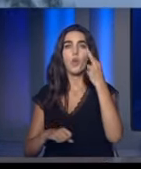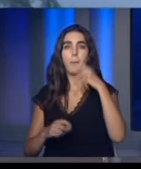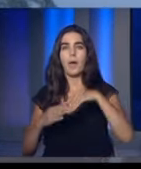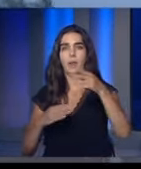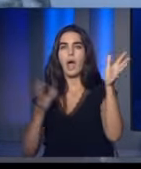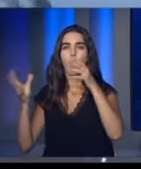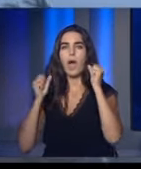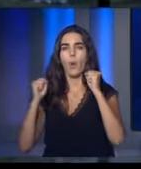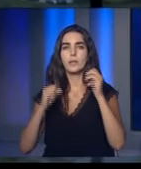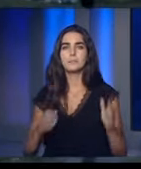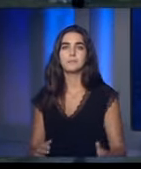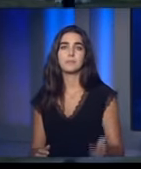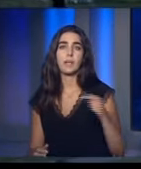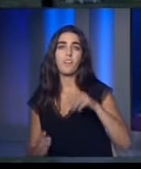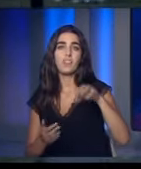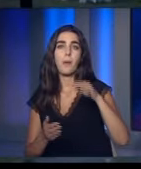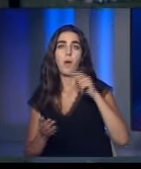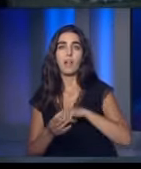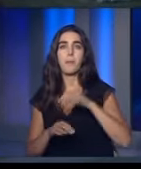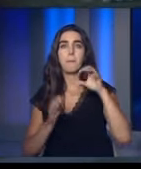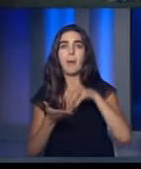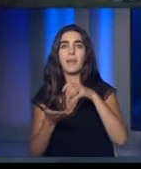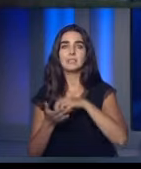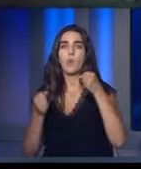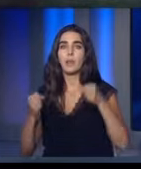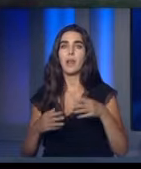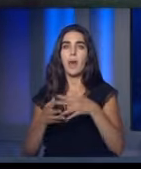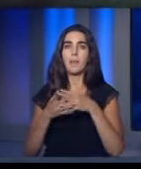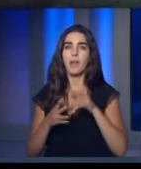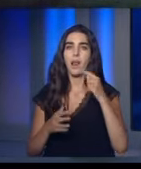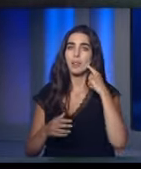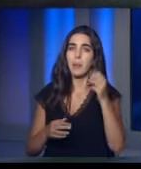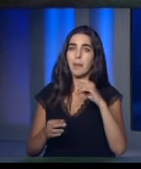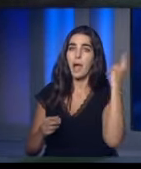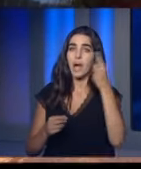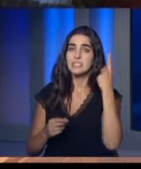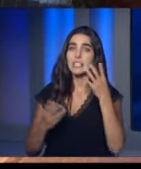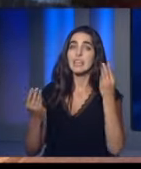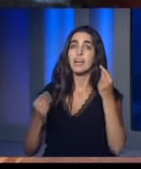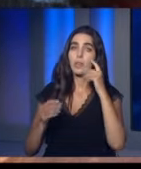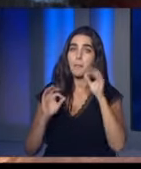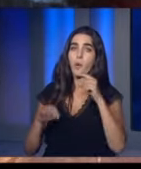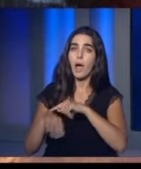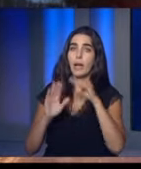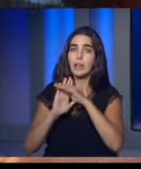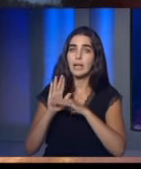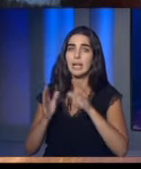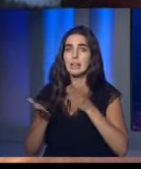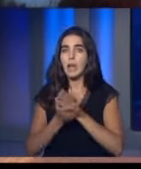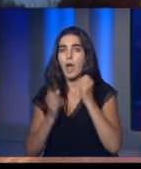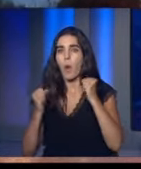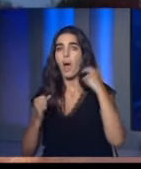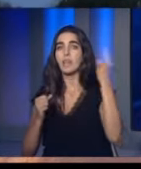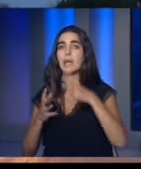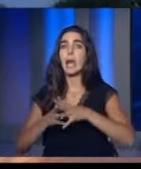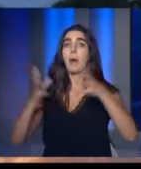تضعف قوة الرياح إلى حد ما في اليومين المقبلين وفقا للمركز الوطني الأمريكي للأعاصير، على الرغم من